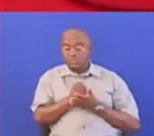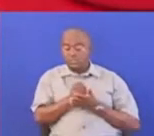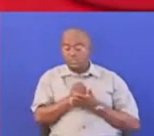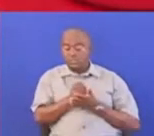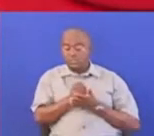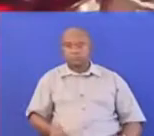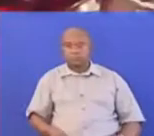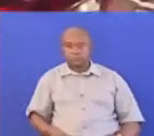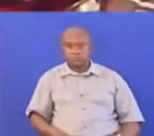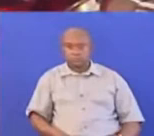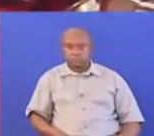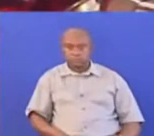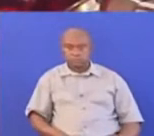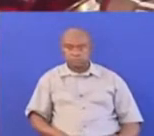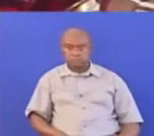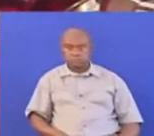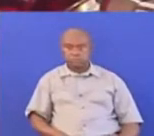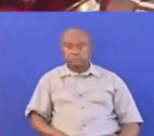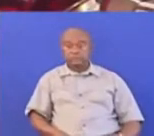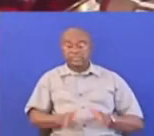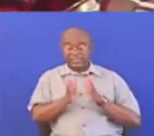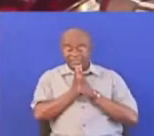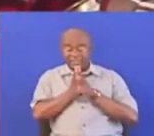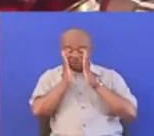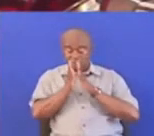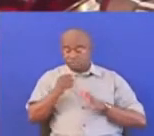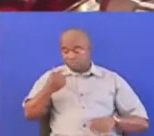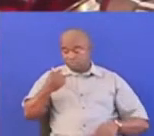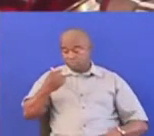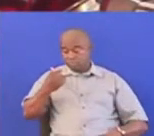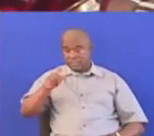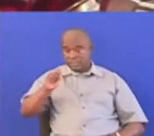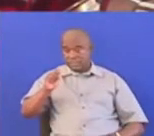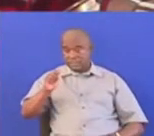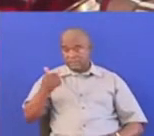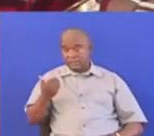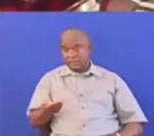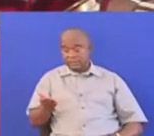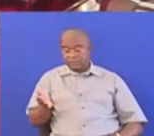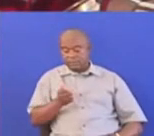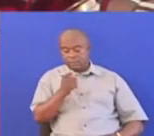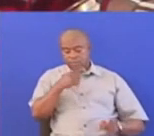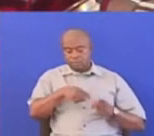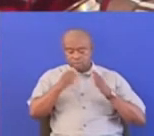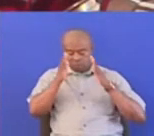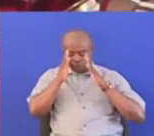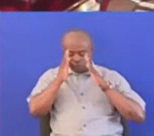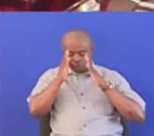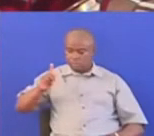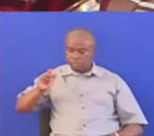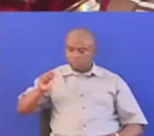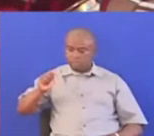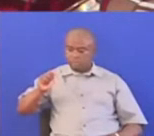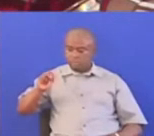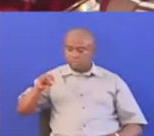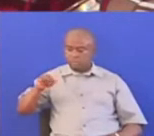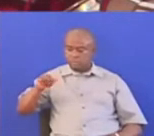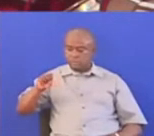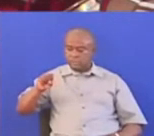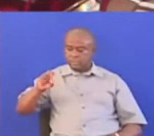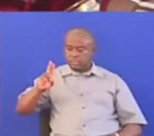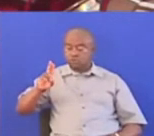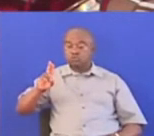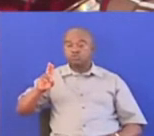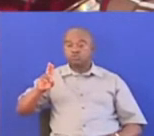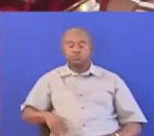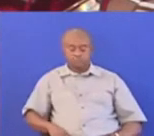sana. Asante sana Mheshimiwa Taska Restuta Mbogo, atafuatiwa na Mheshimiwa Constantine John Kanyasu. Mheshimiwa Musa